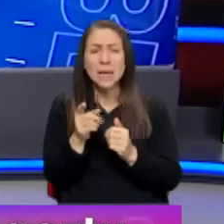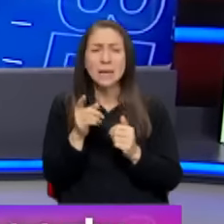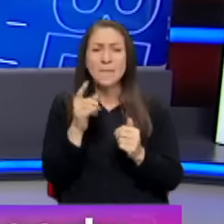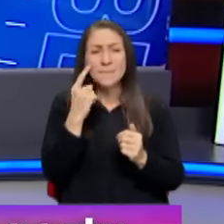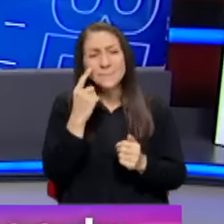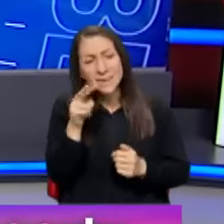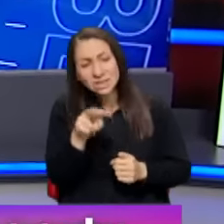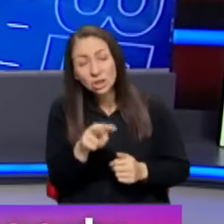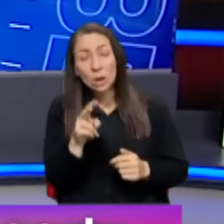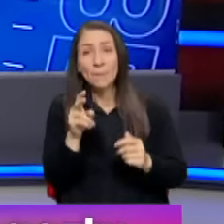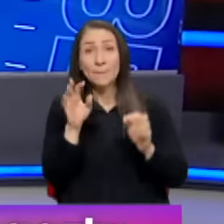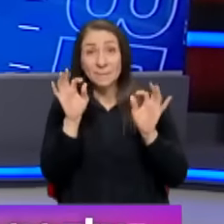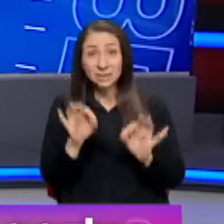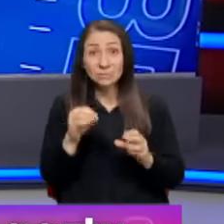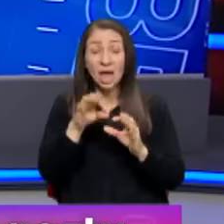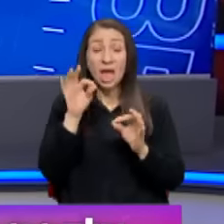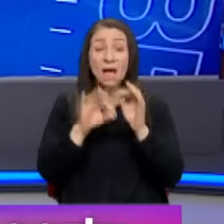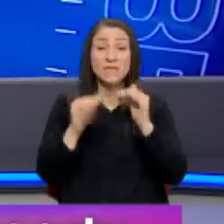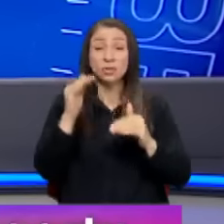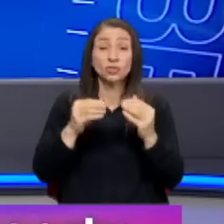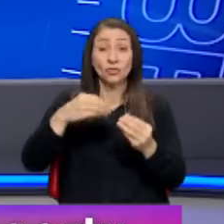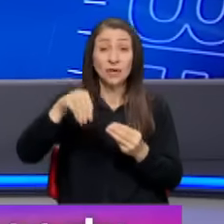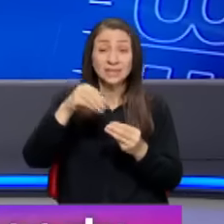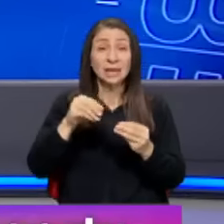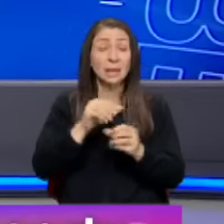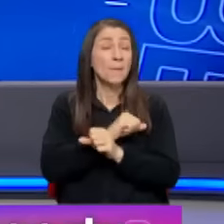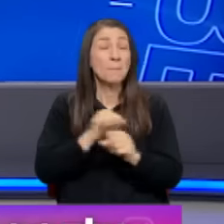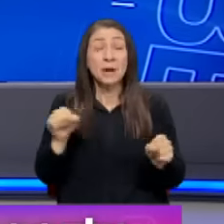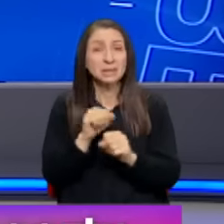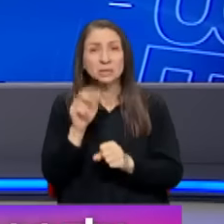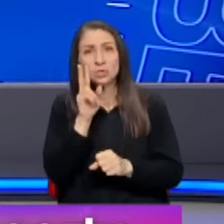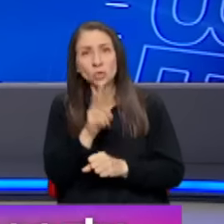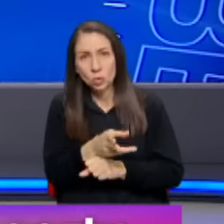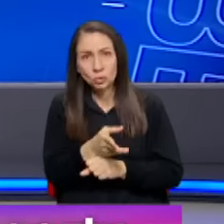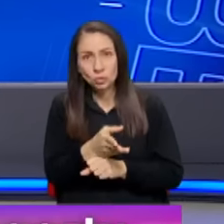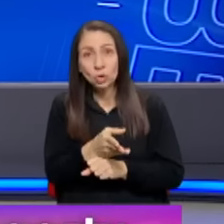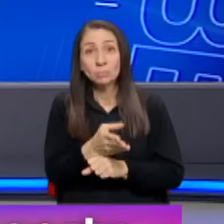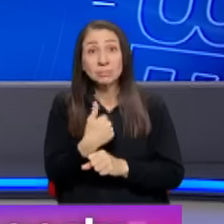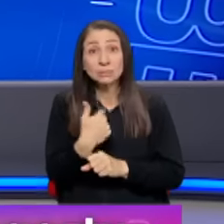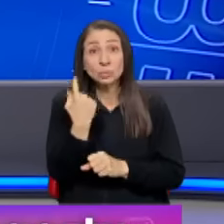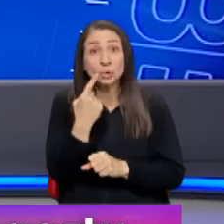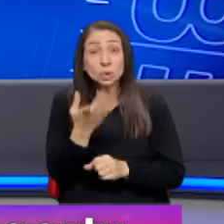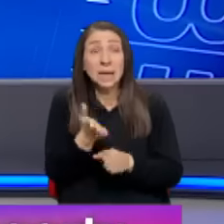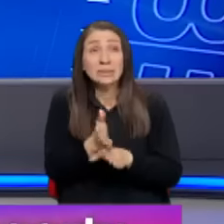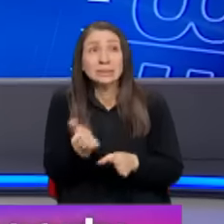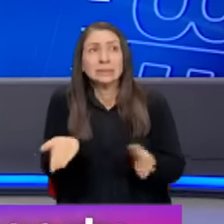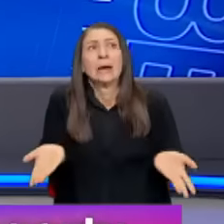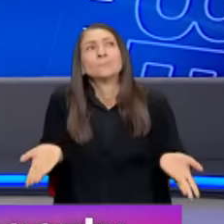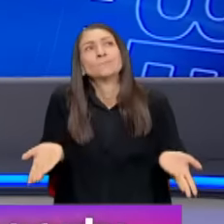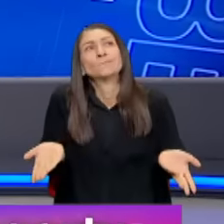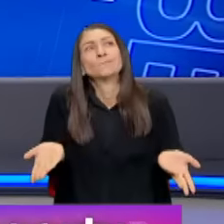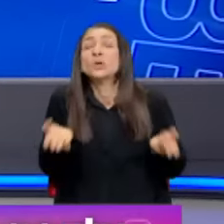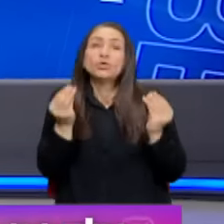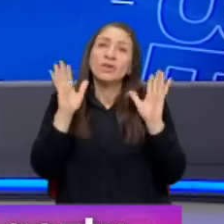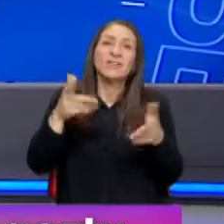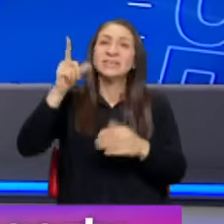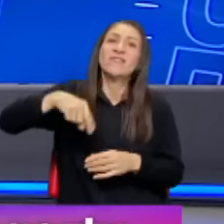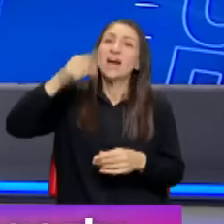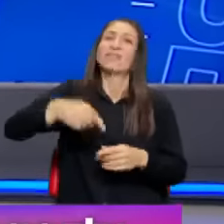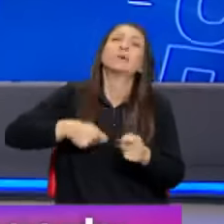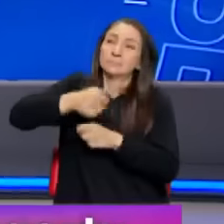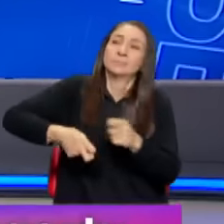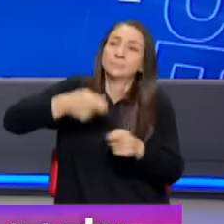yaklaşımına döndüğümüz için enflasyonun da faizinde patladığına tanıklık ediyoruz. Ve biz bu yüzden aslında çok daha fazla vergi